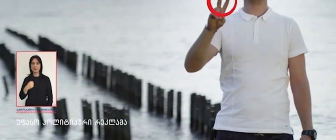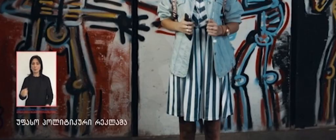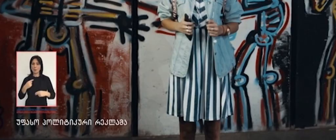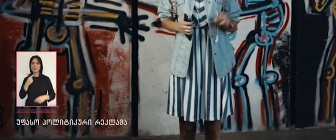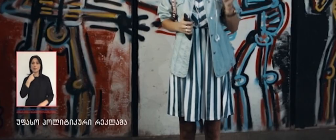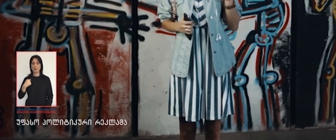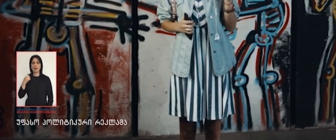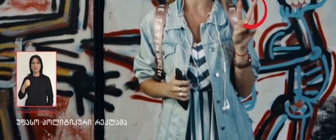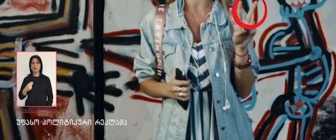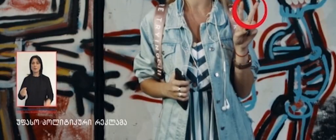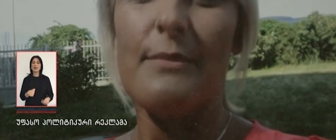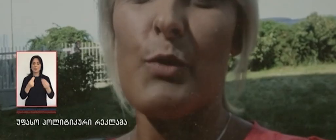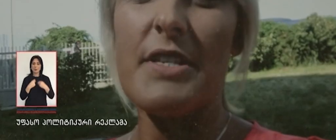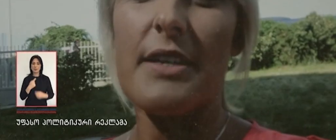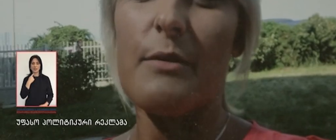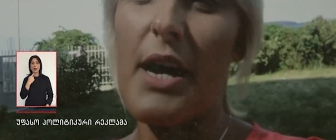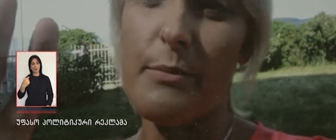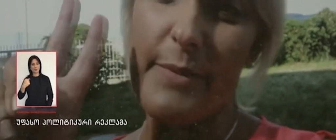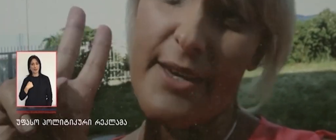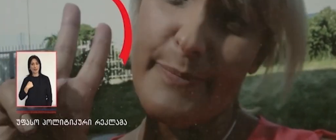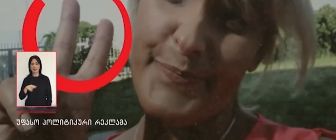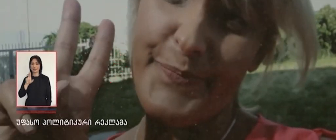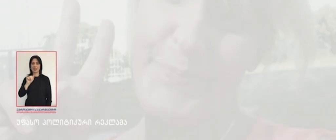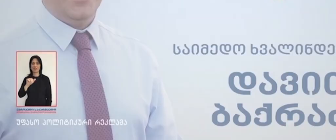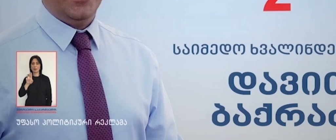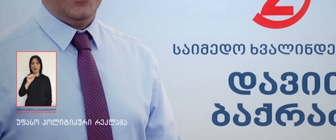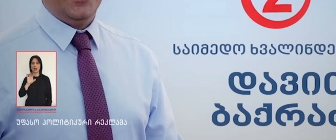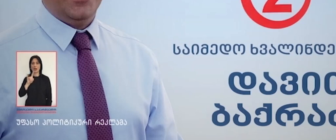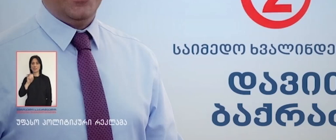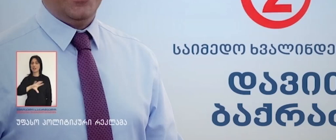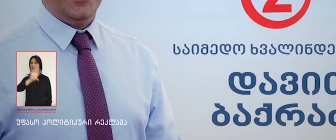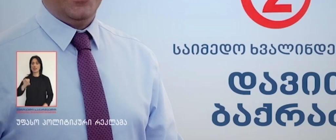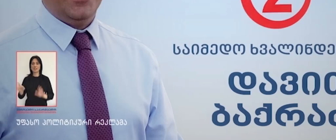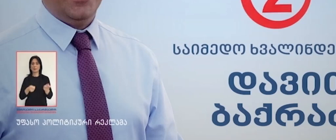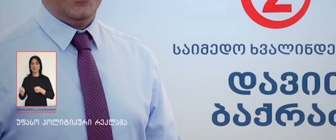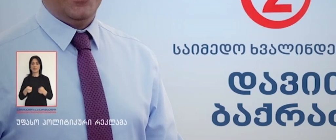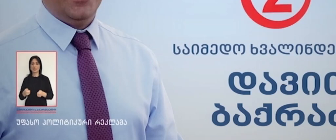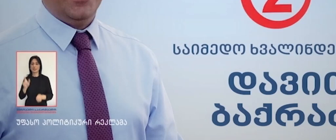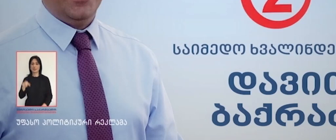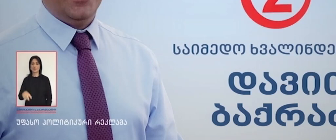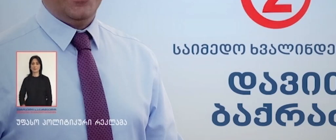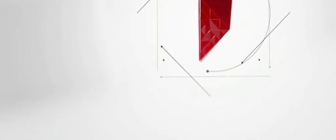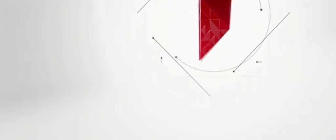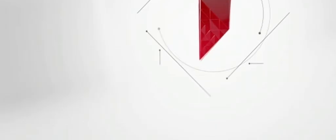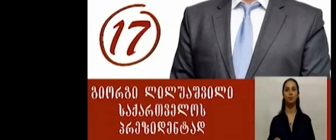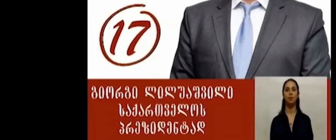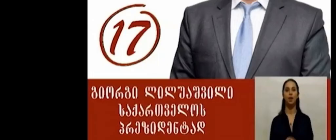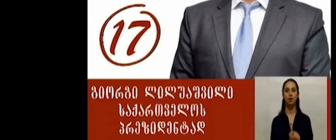მომეციხმამე. მომეციხმამე. მომეციხმამე. დავით ბაქრაძე, ყველას პრეზიდენტი.